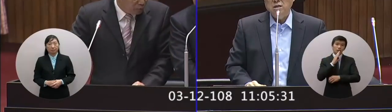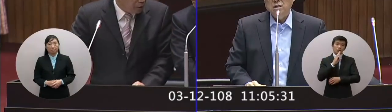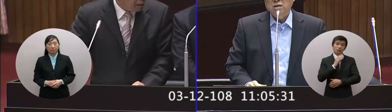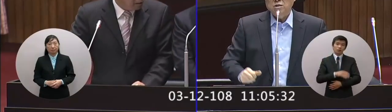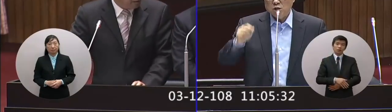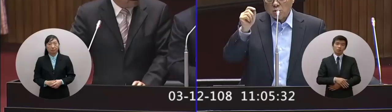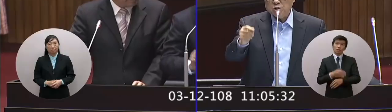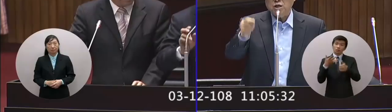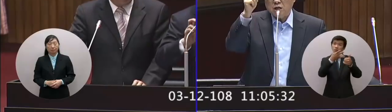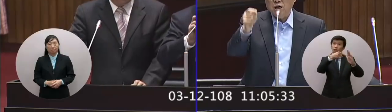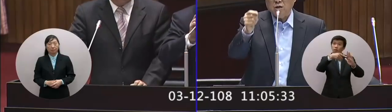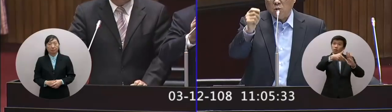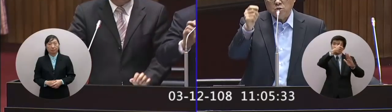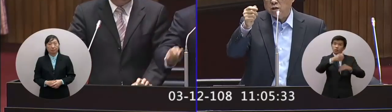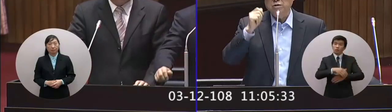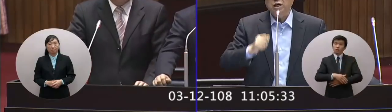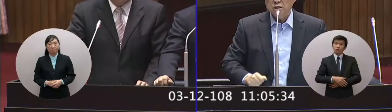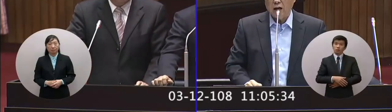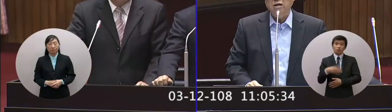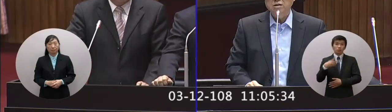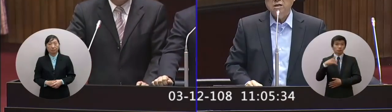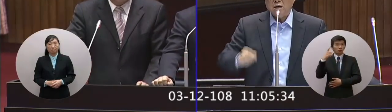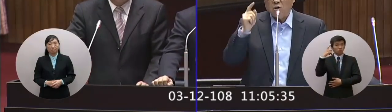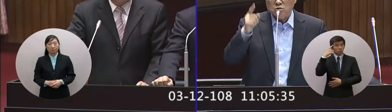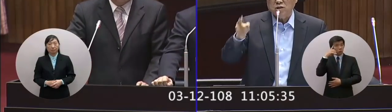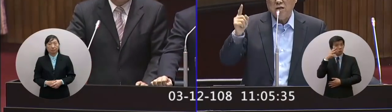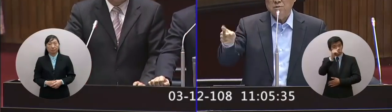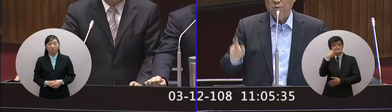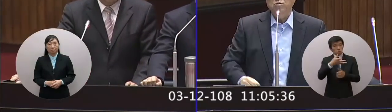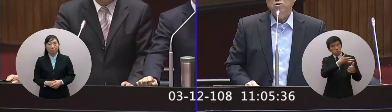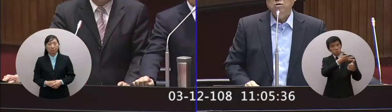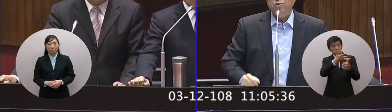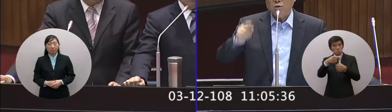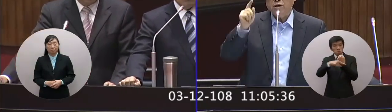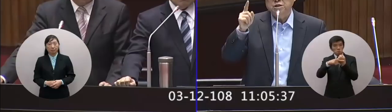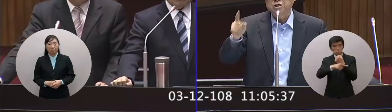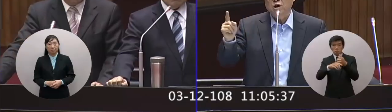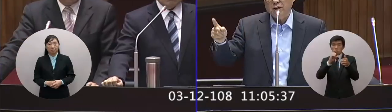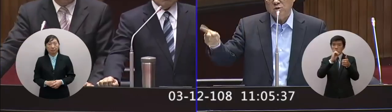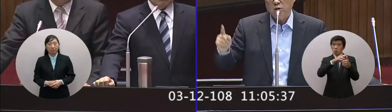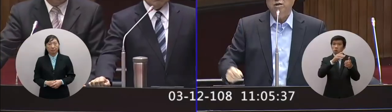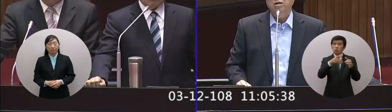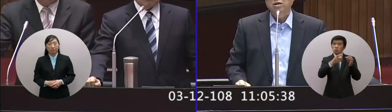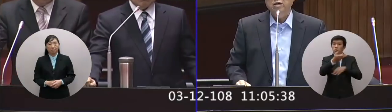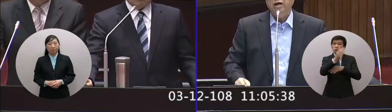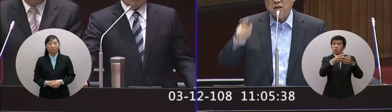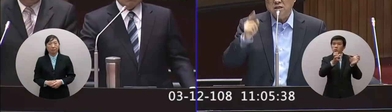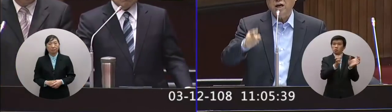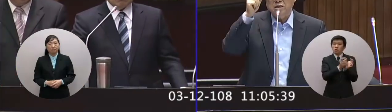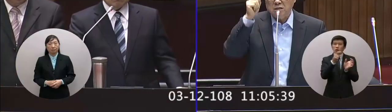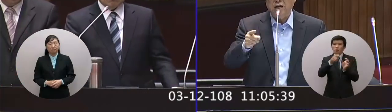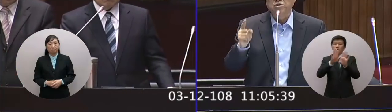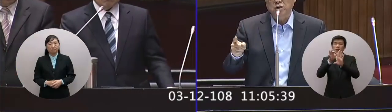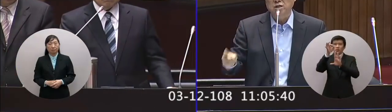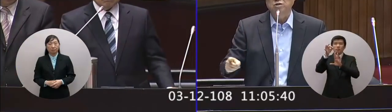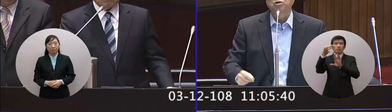长，是不是可以回去了解一下，告诉财政部，不要为了几千万的税，来扼